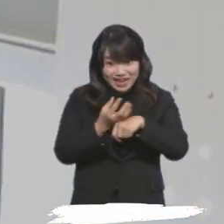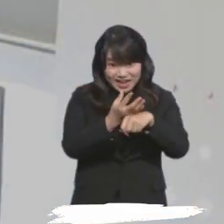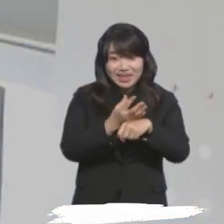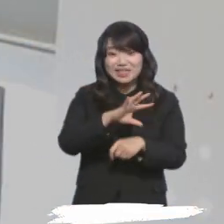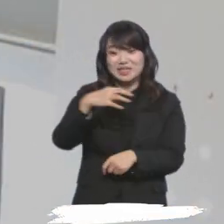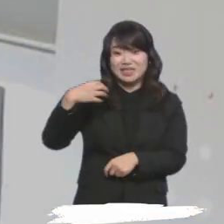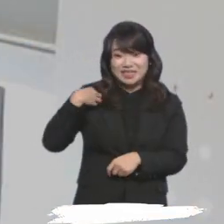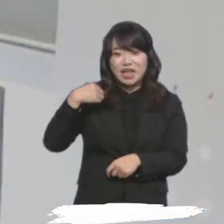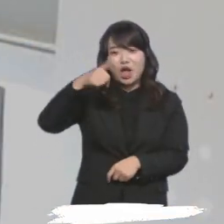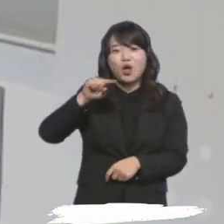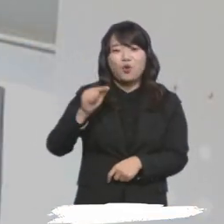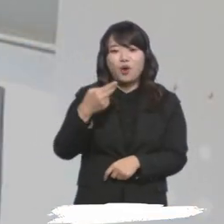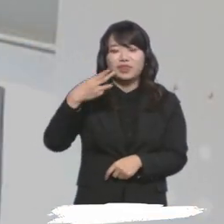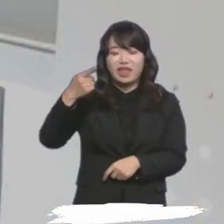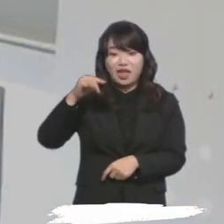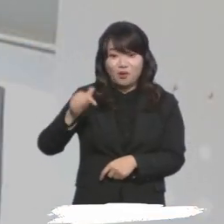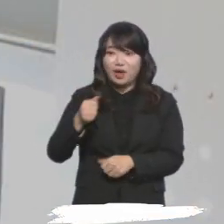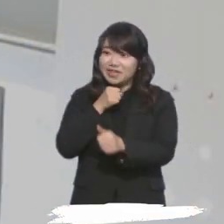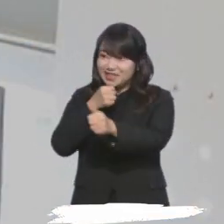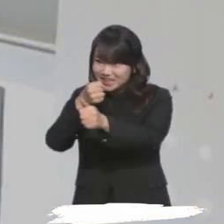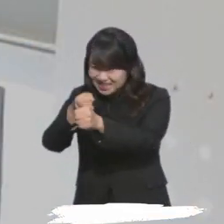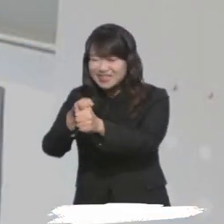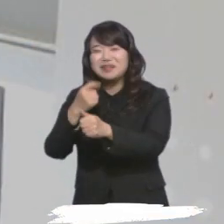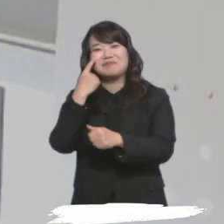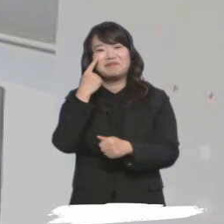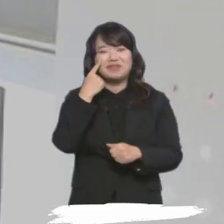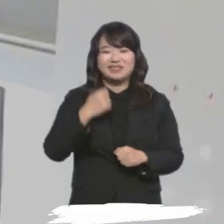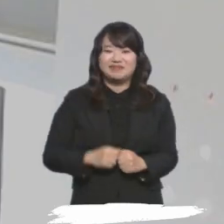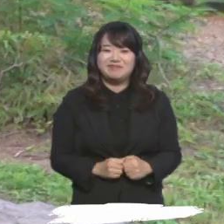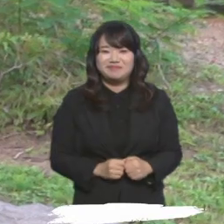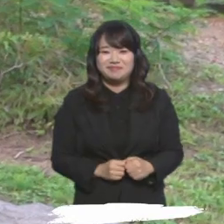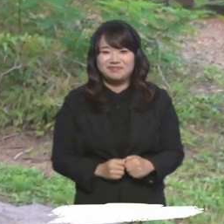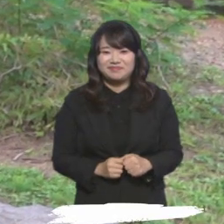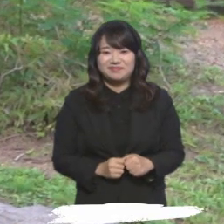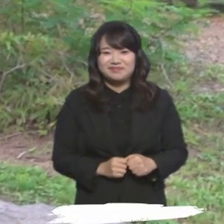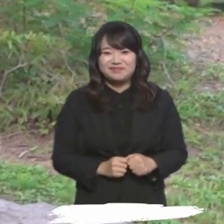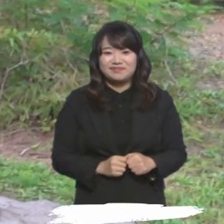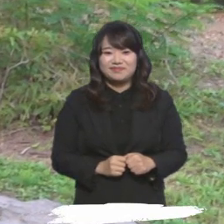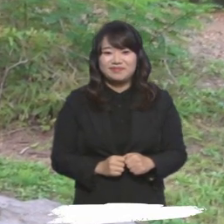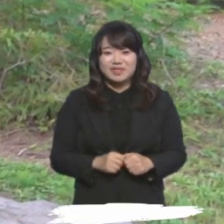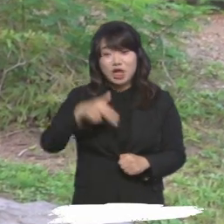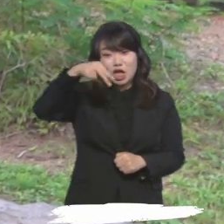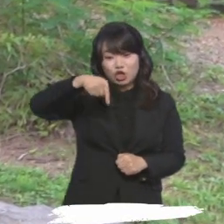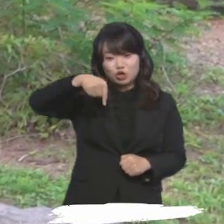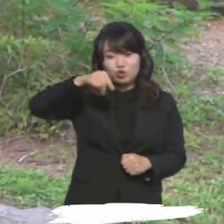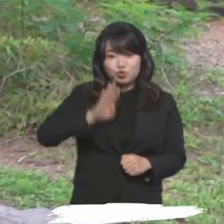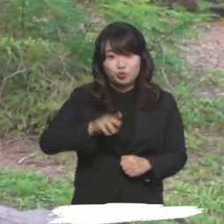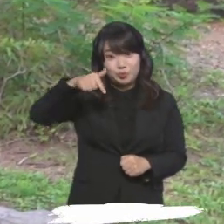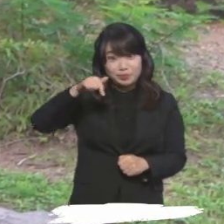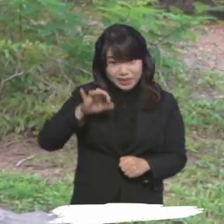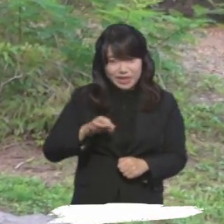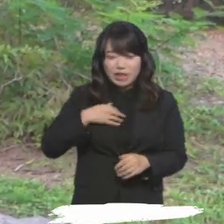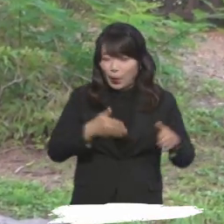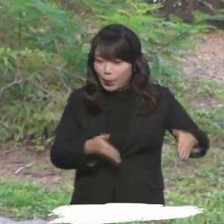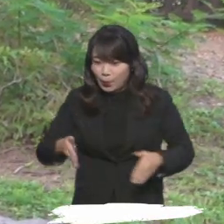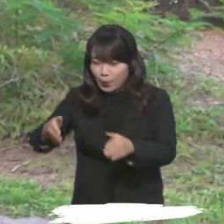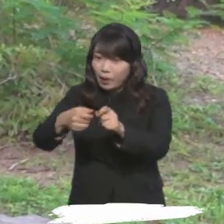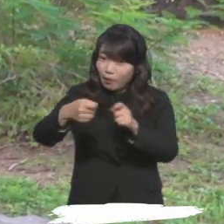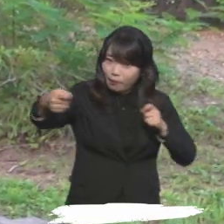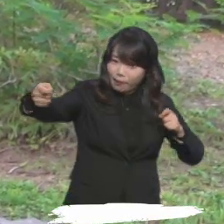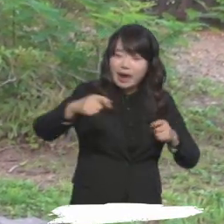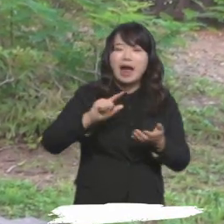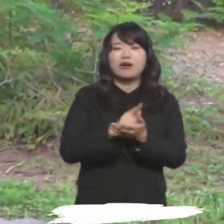주민통신원이기도 한 권태훈 문화해설가 인터뷰 들어보겠습니다. 줍깅한 코스는 모두